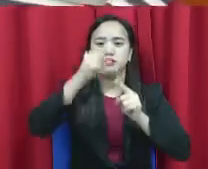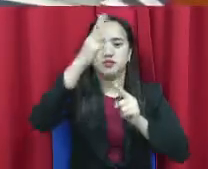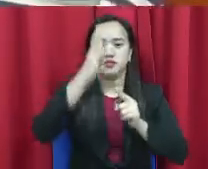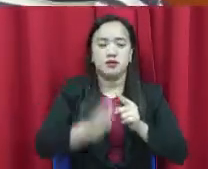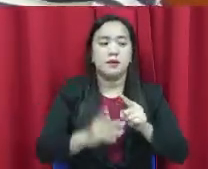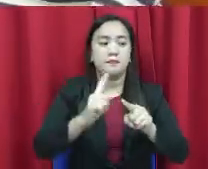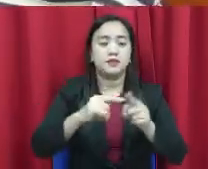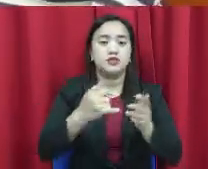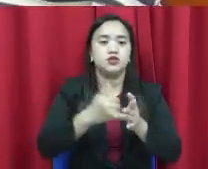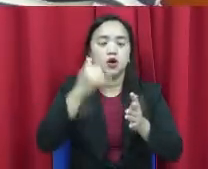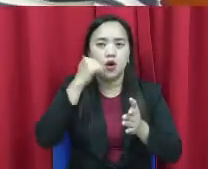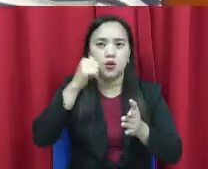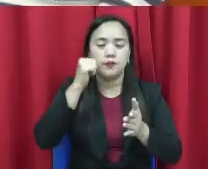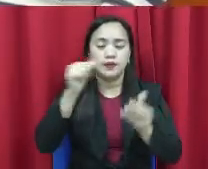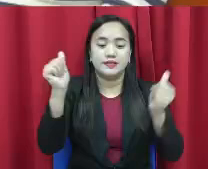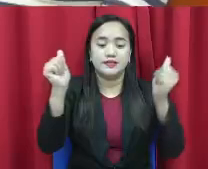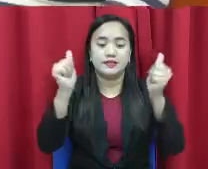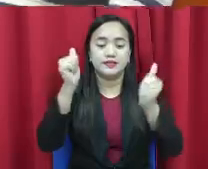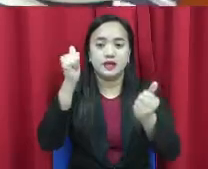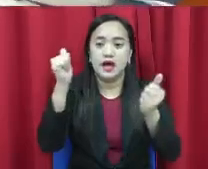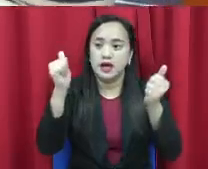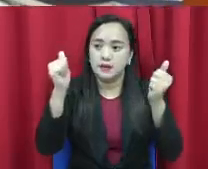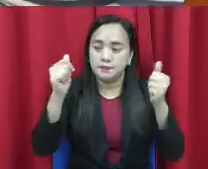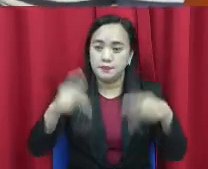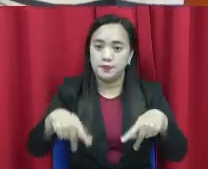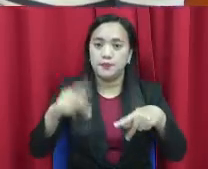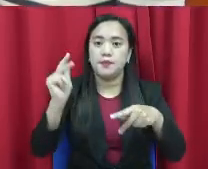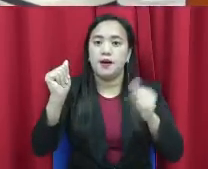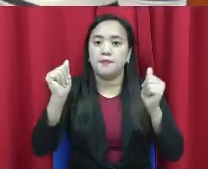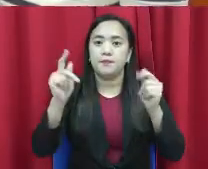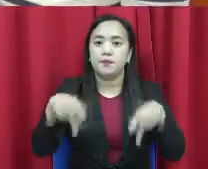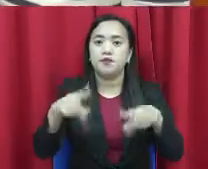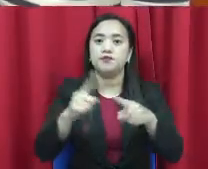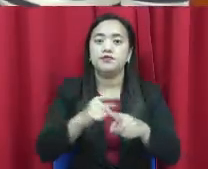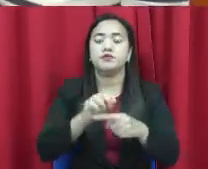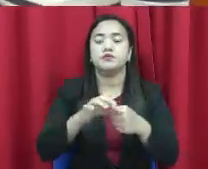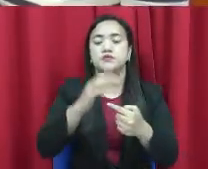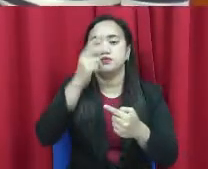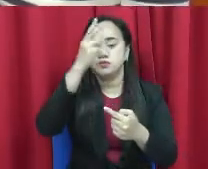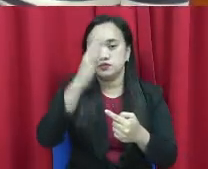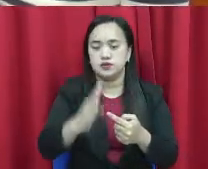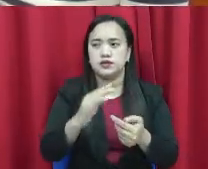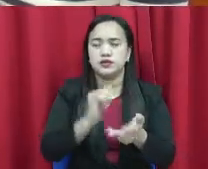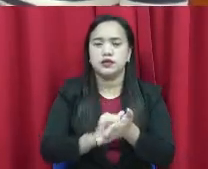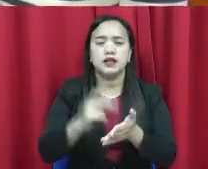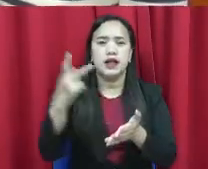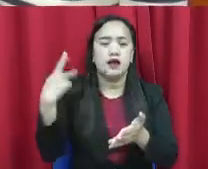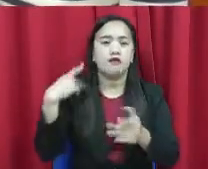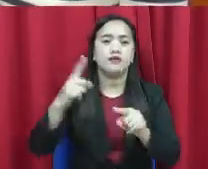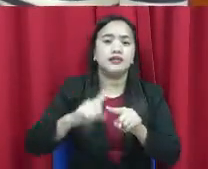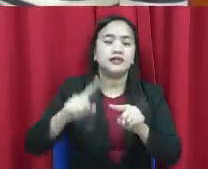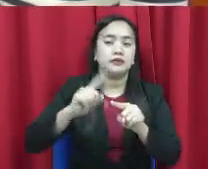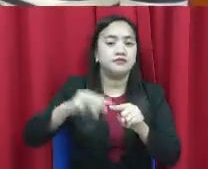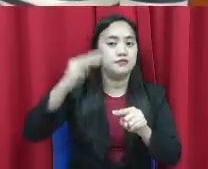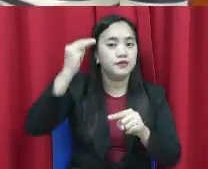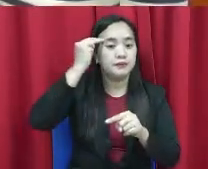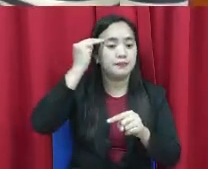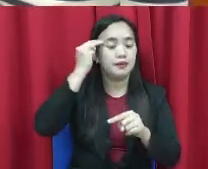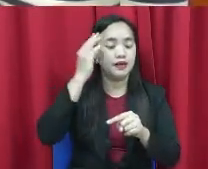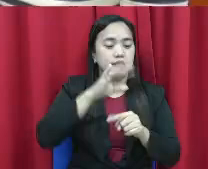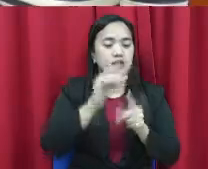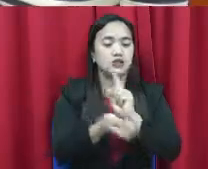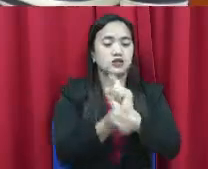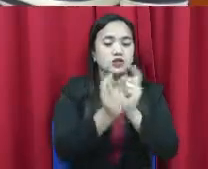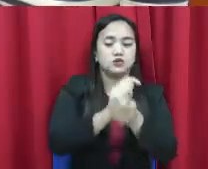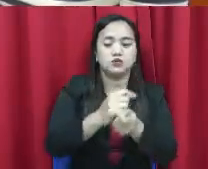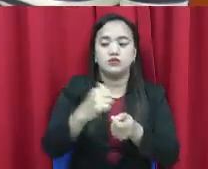niya sa mga tao sa mga israelites na Mayon ng ibang ah kaisipan at ah nag-turn na into